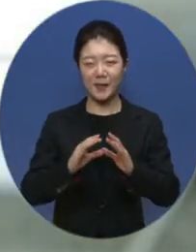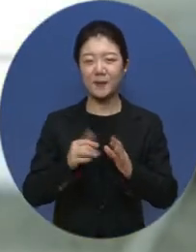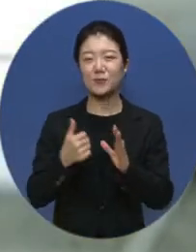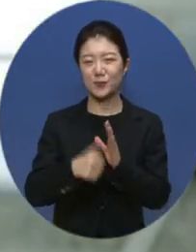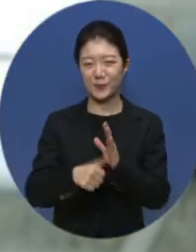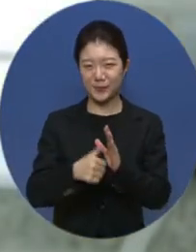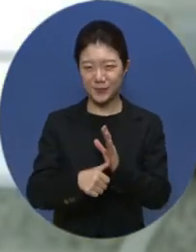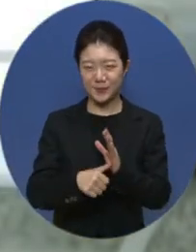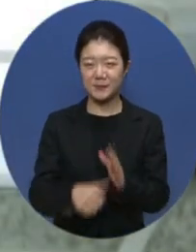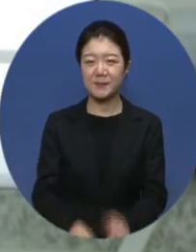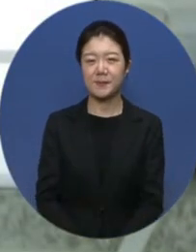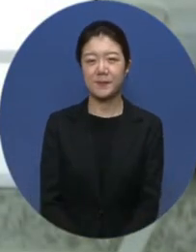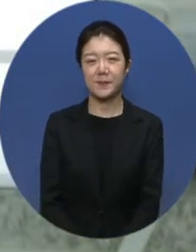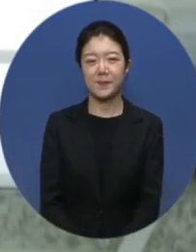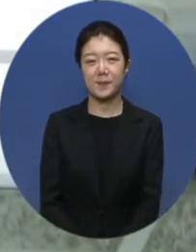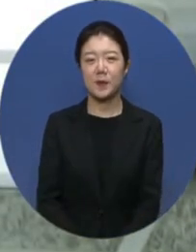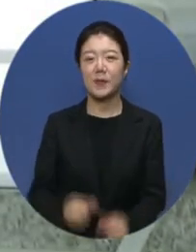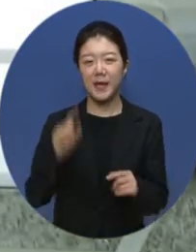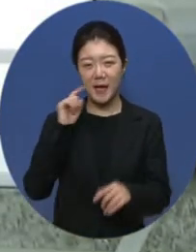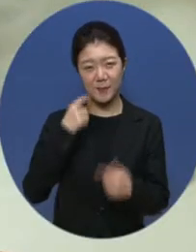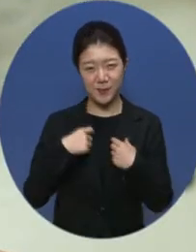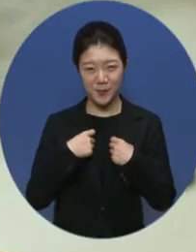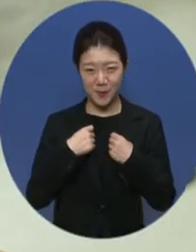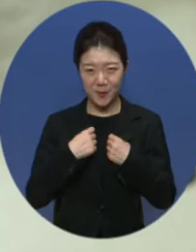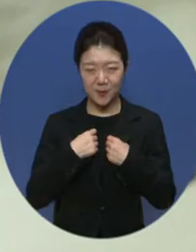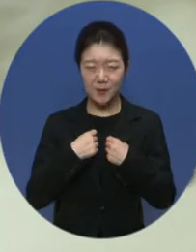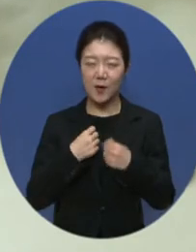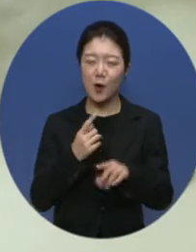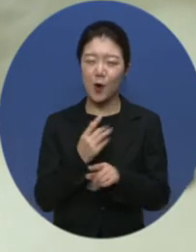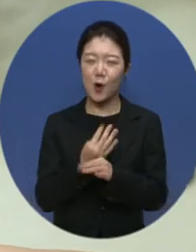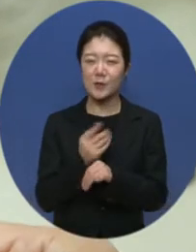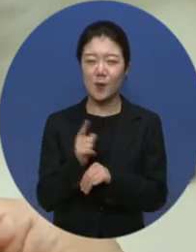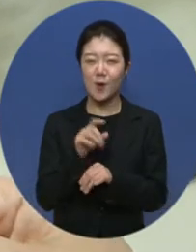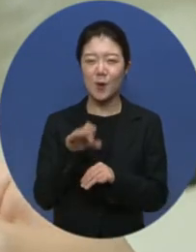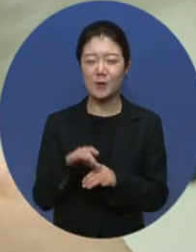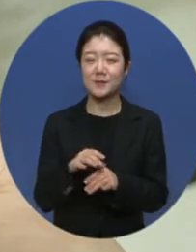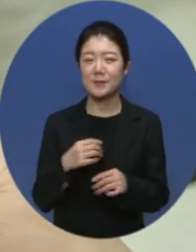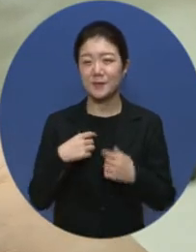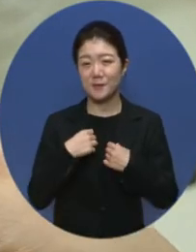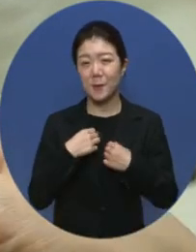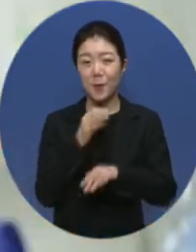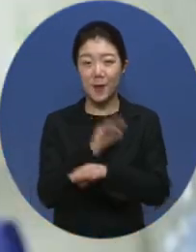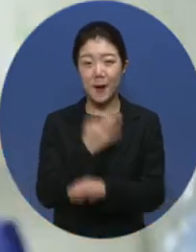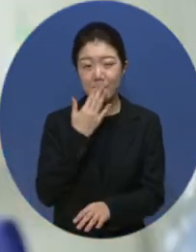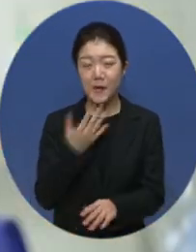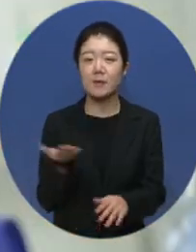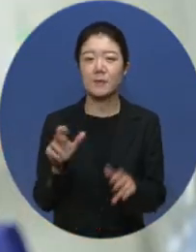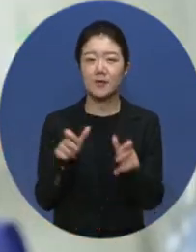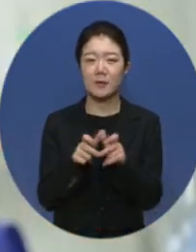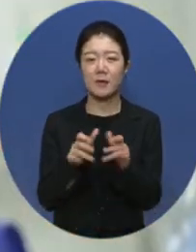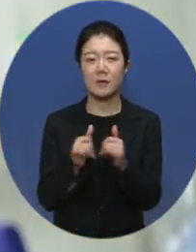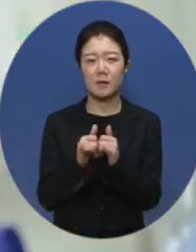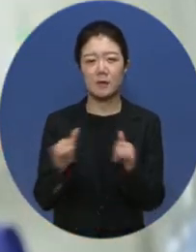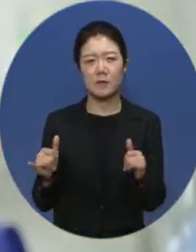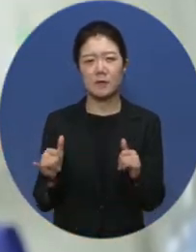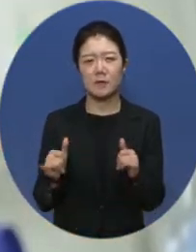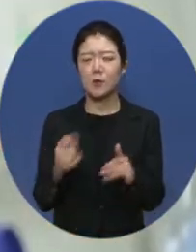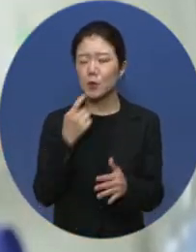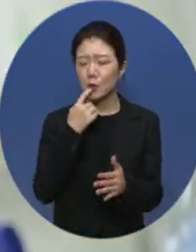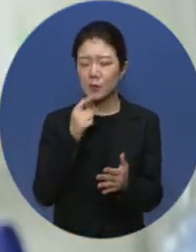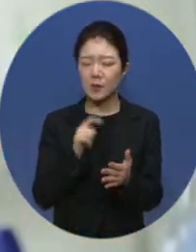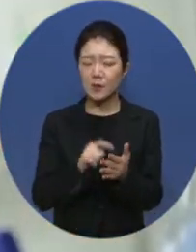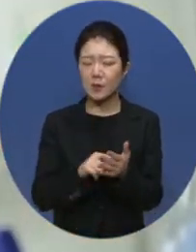매개체인데요. 우리는 예쁜 옷을 언제 어디서든 만나볼 수 있지만 장애인들에게는 그마저도